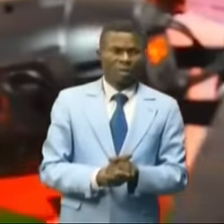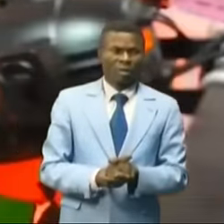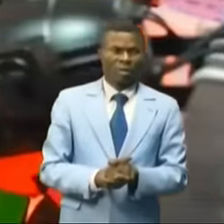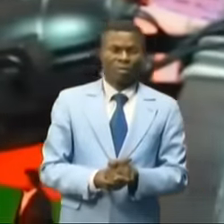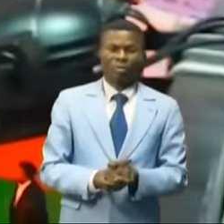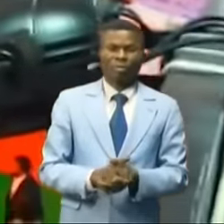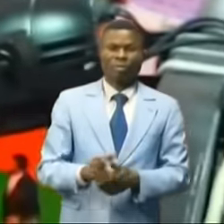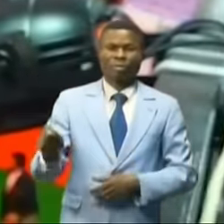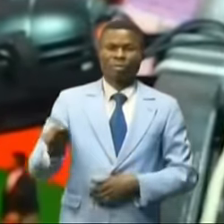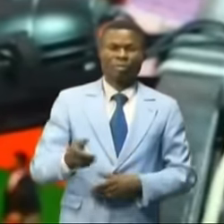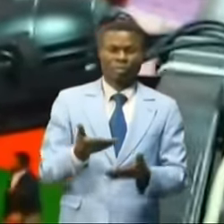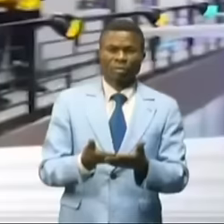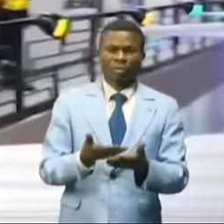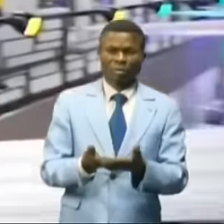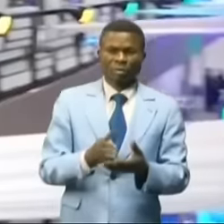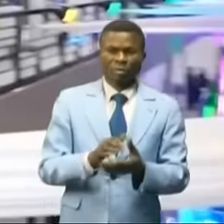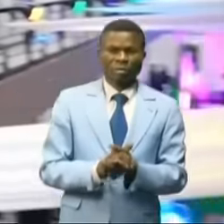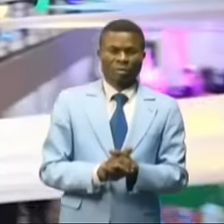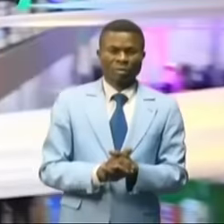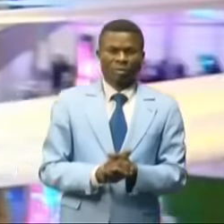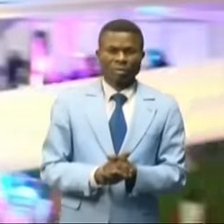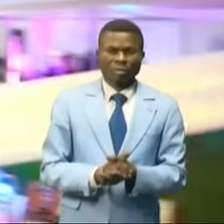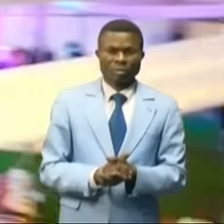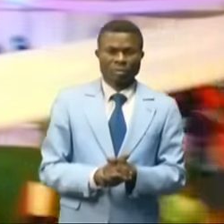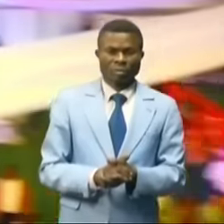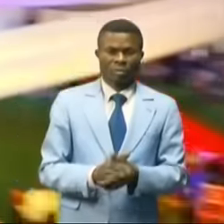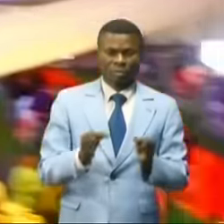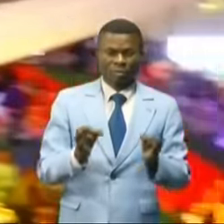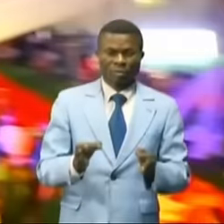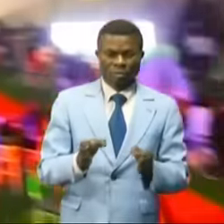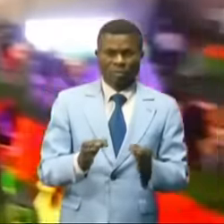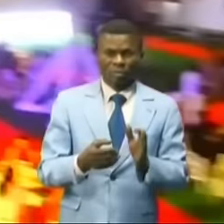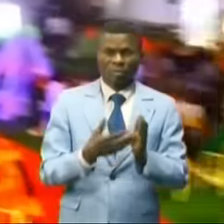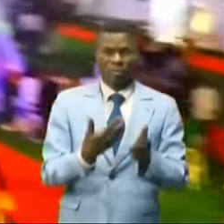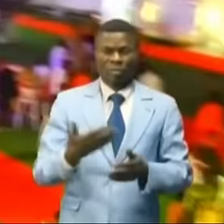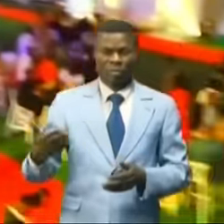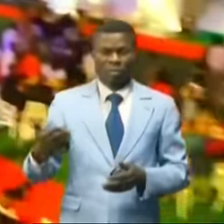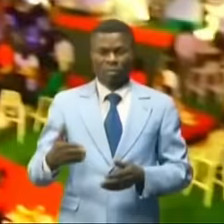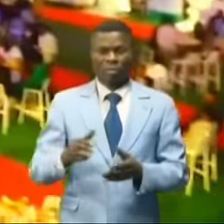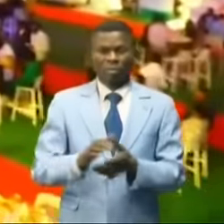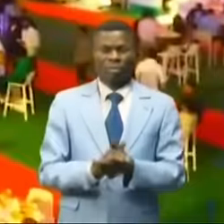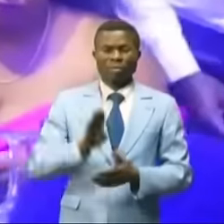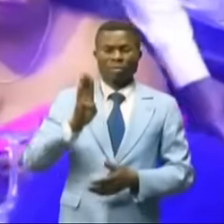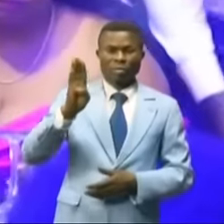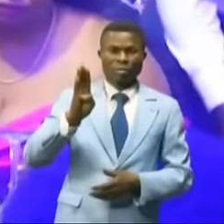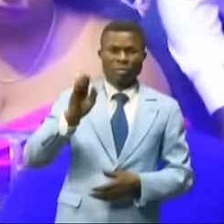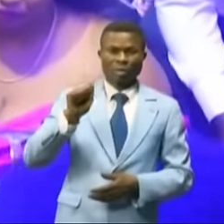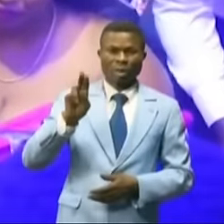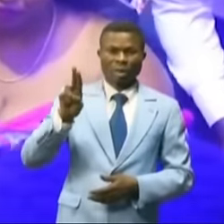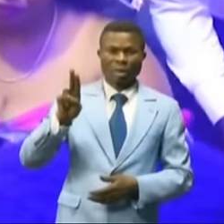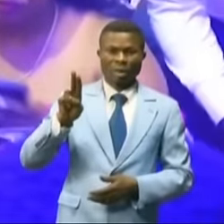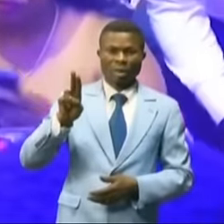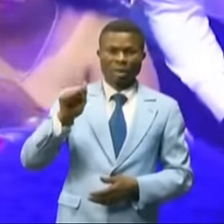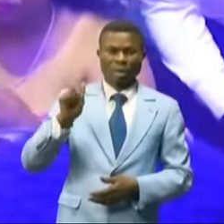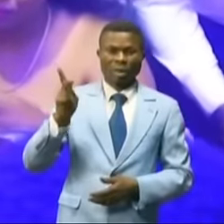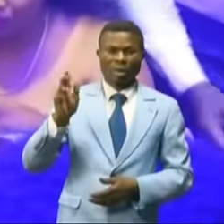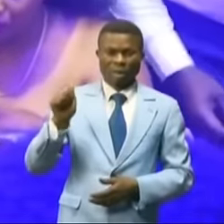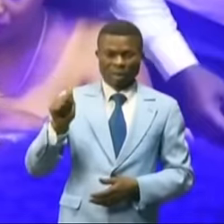Lubumbashi, qui sera un outil décisif dans l'exécution des activités de cette entreprise appartenant au couple des